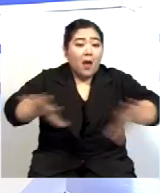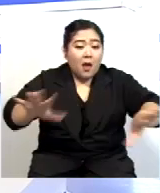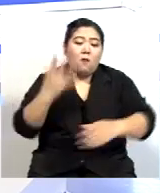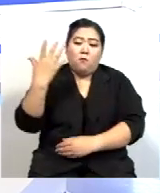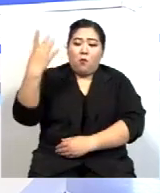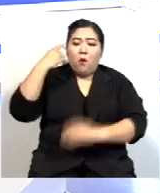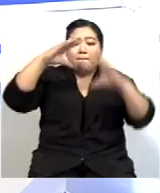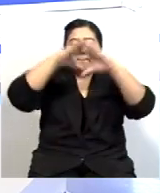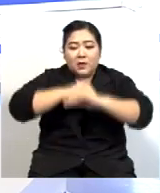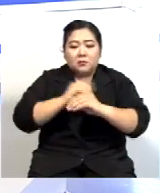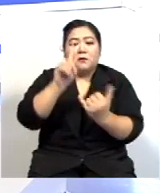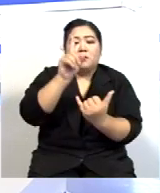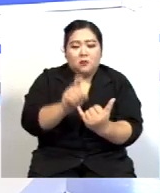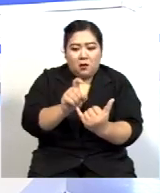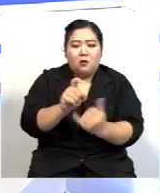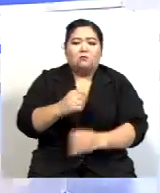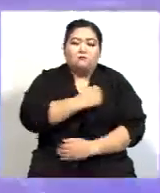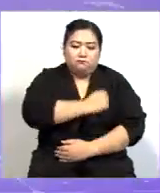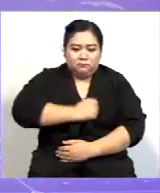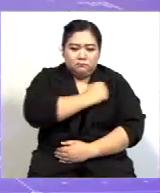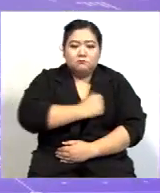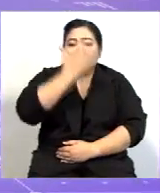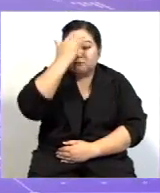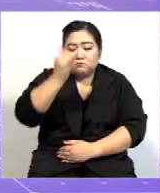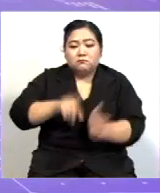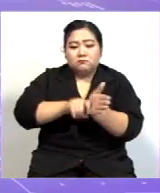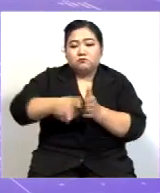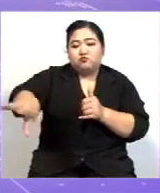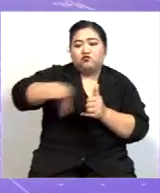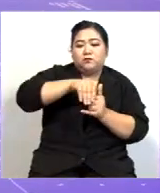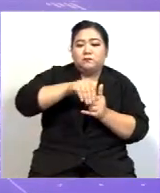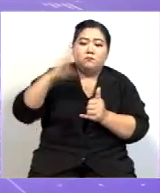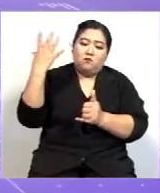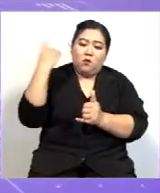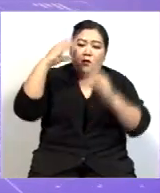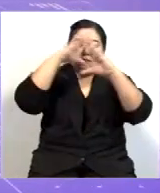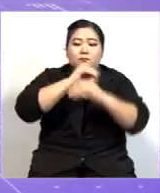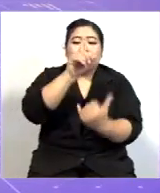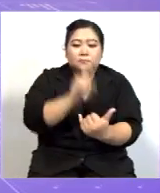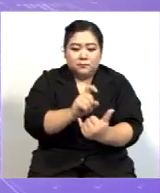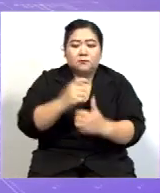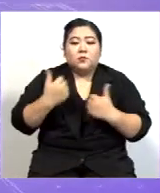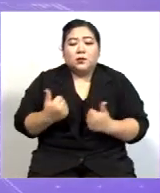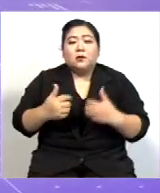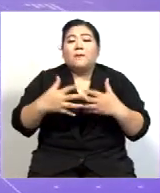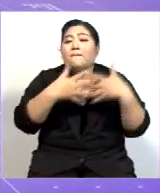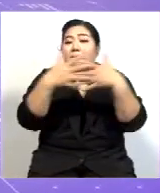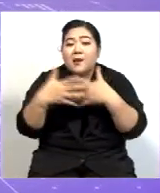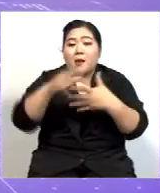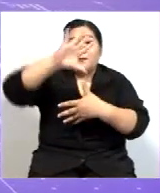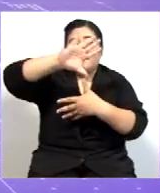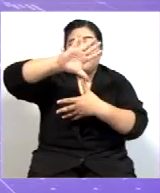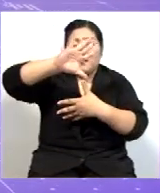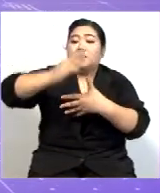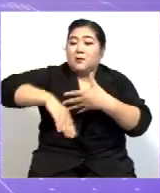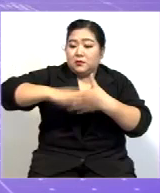านมาหลังจากที่ติดเชื้อในขณะเดียวกันค่ะชาติในทวีปอเมริกาใต้ก็มีการดำเนินมาตรการป้องกันการแพร่ระบาดอย่างเ